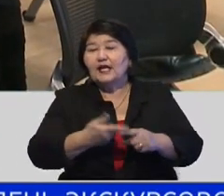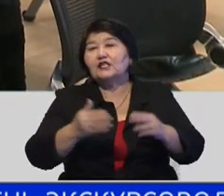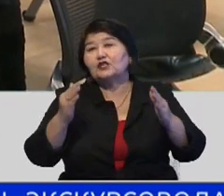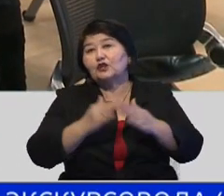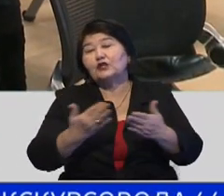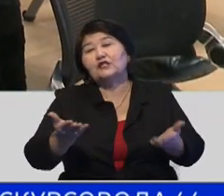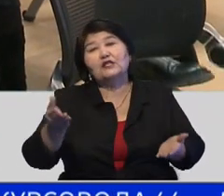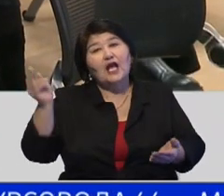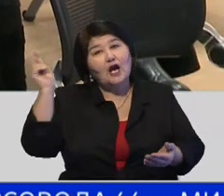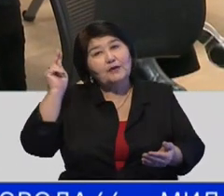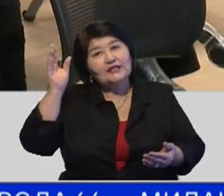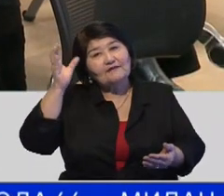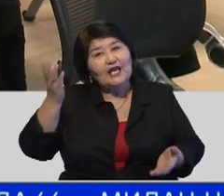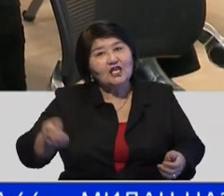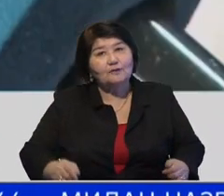жильё или